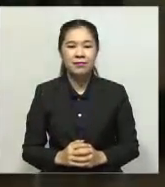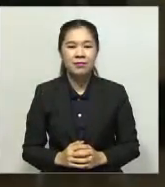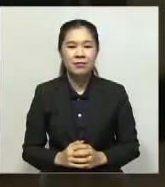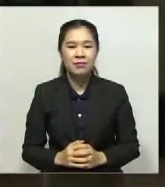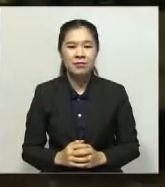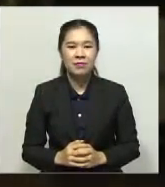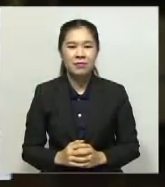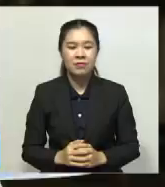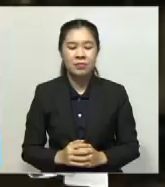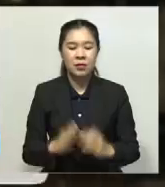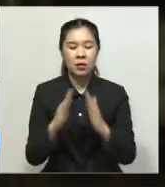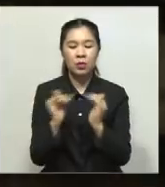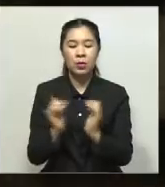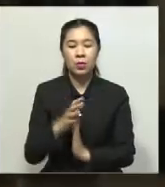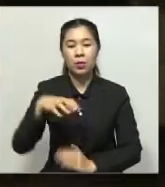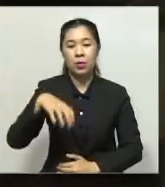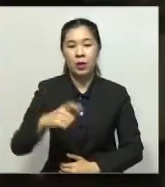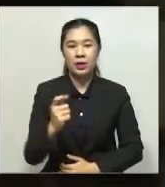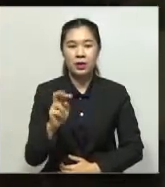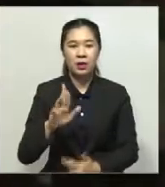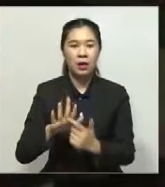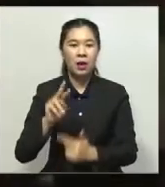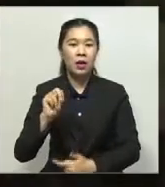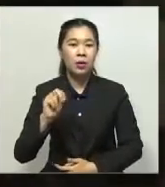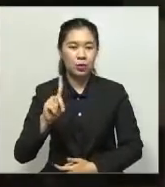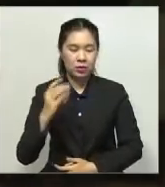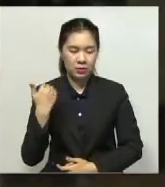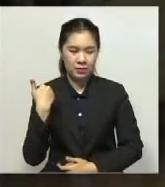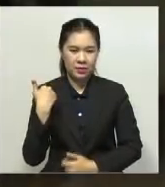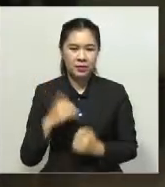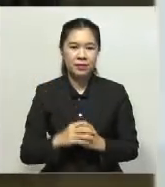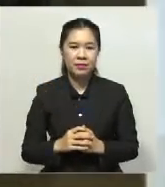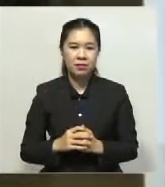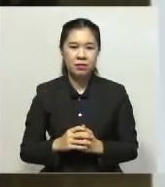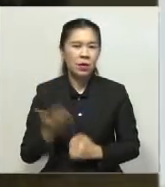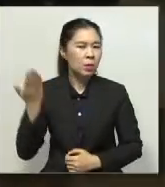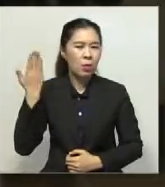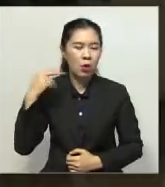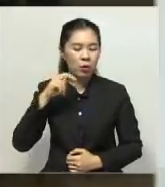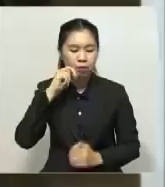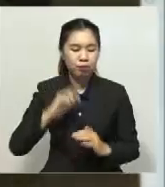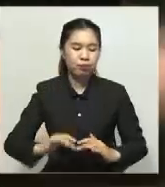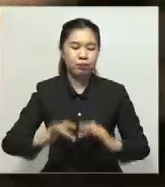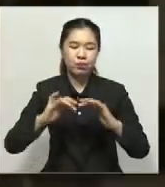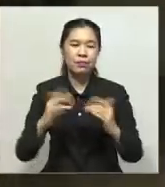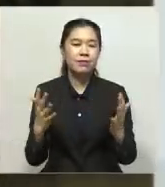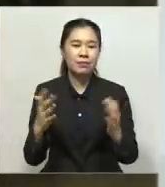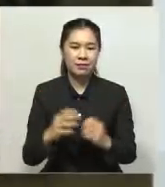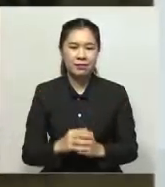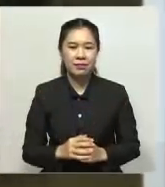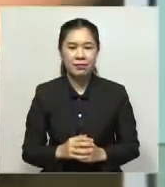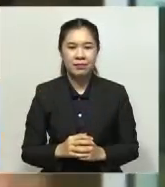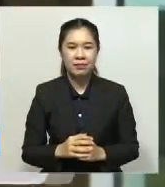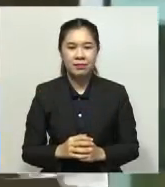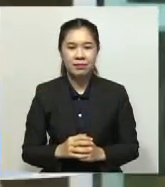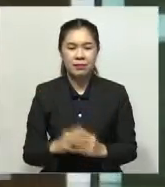ค ่ ะ ของวัดอรุณวนารามครับ ปกติน้ำมันท่วมไหมครับ ปกติก็ไม่ถึงนะครับปกติก็มีแค่